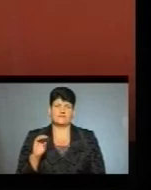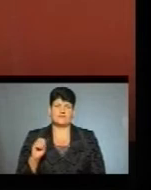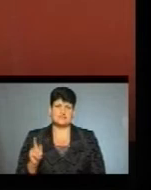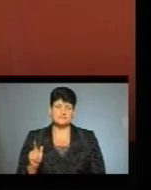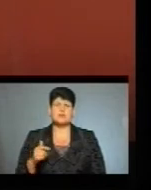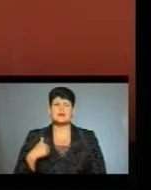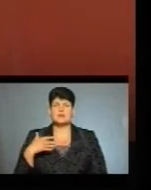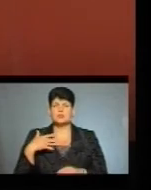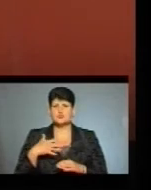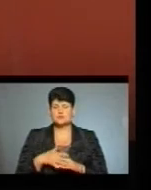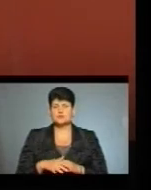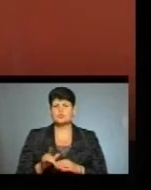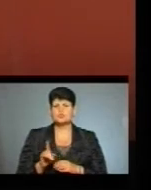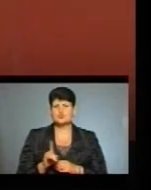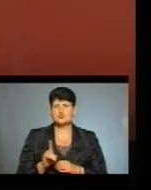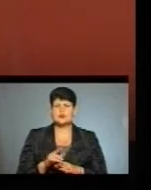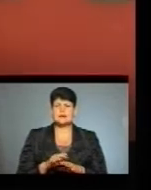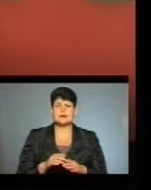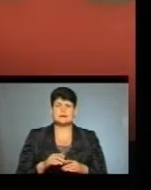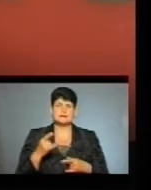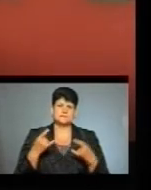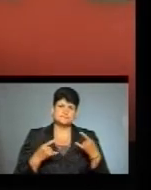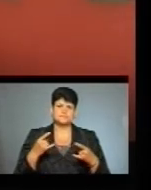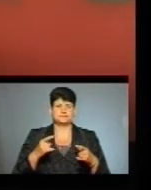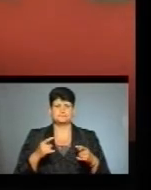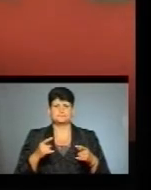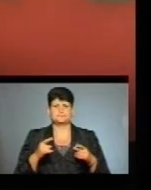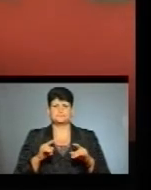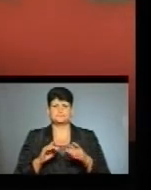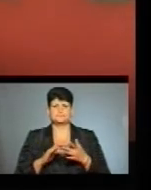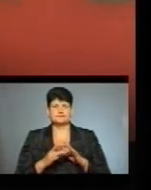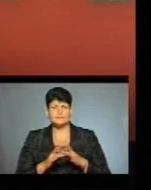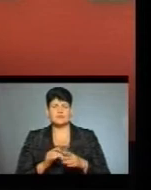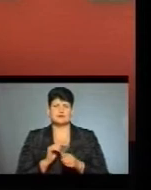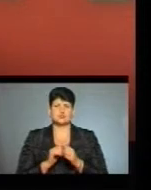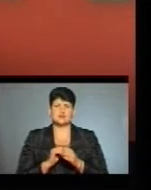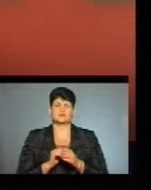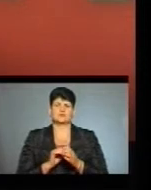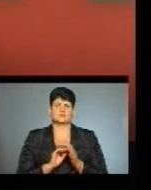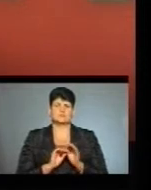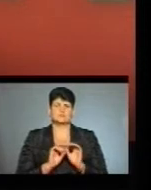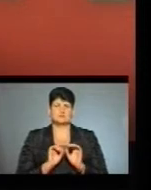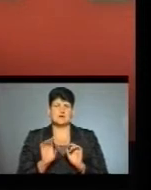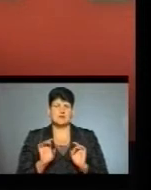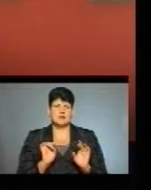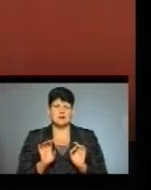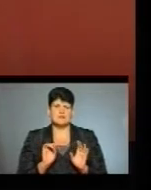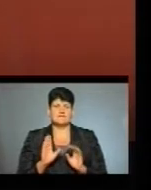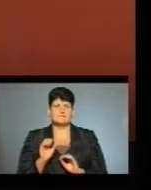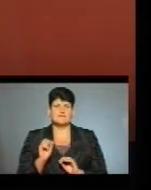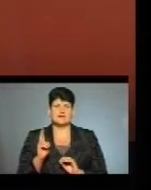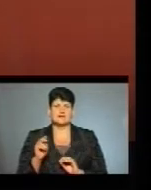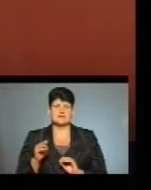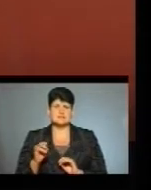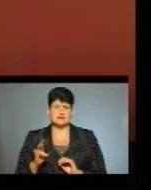розумію, що засоби масової інформації зараз активніше почали працювати пропагувати саме от вакцинацію.